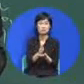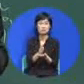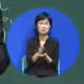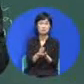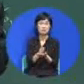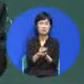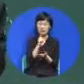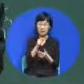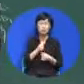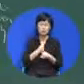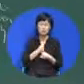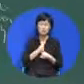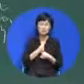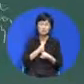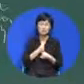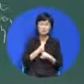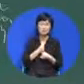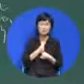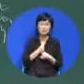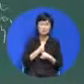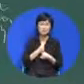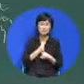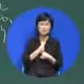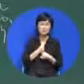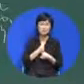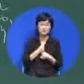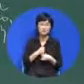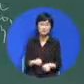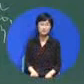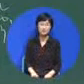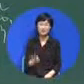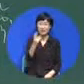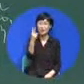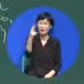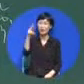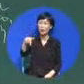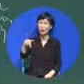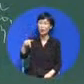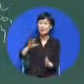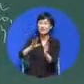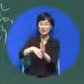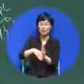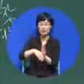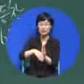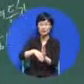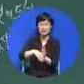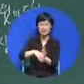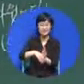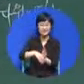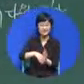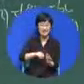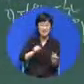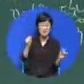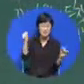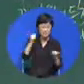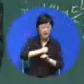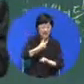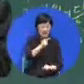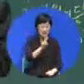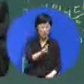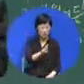Because your words, even if you're joking, they will all be fulfilled. 될 수 있으면, 아이 축복받을로 막 이러지, 망할로 막